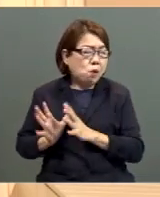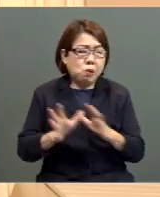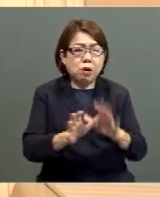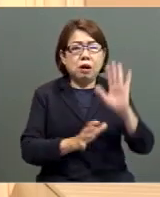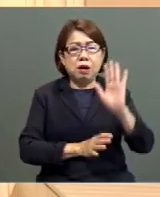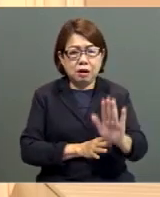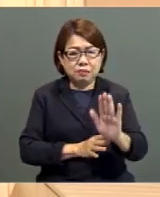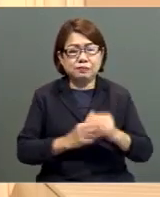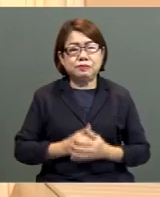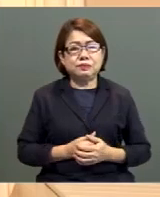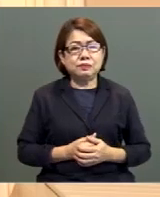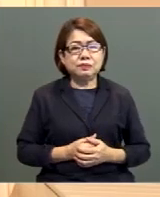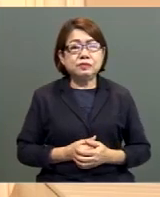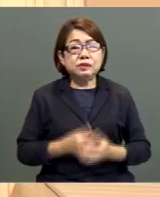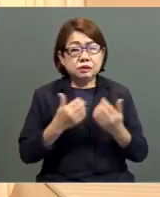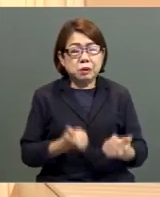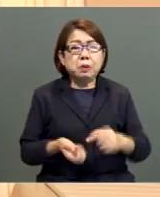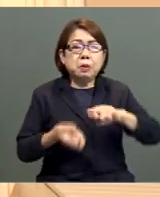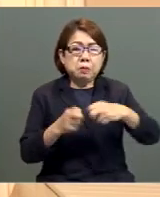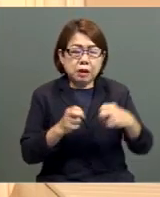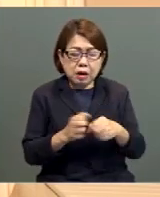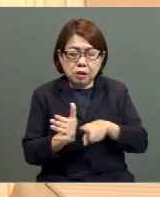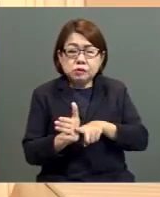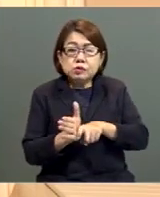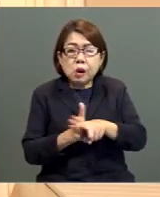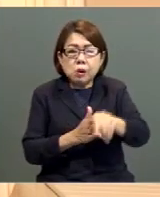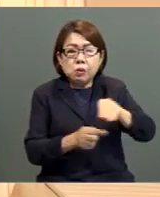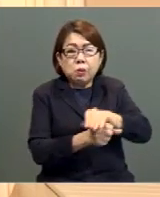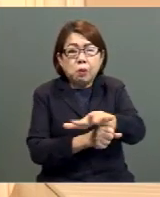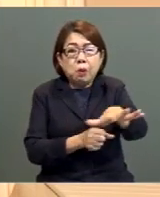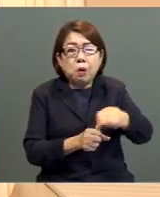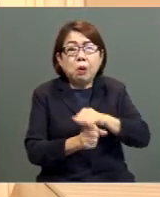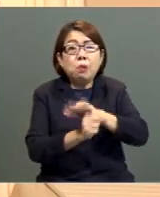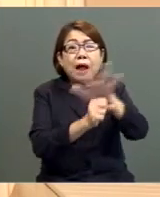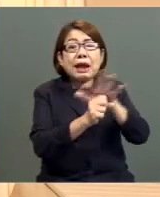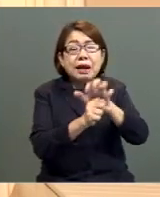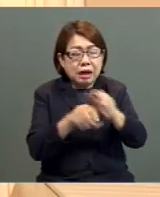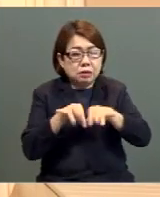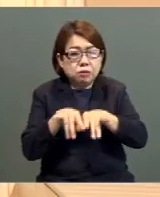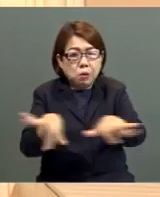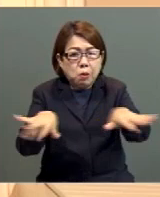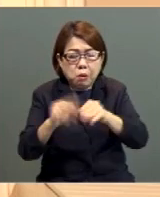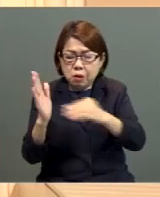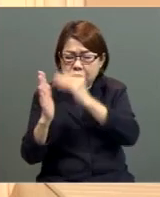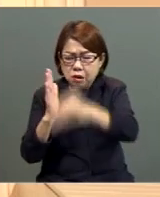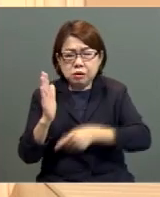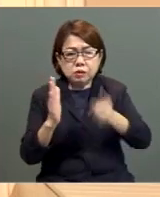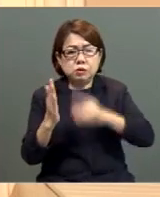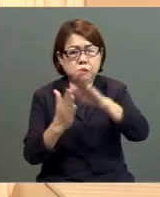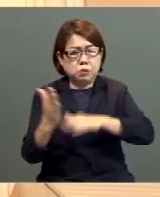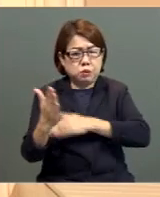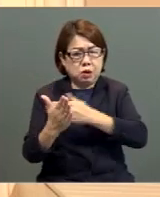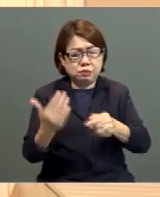ในพื้นที่เสี่ยงการแพร่ระบาดต่างๆโดยแต่ละพื้นที่จะต้องออกมาตรการที่เข้มงวดสอดคล้องตามสถาน